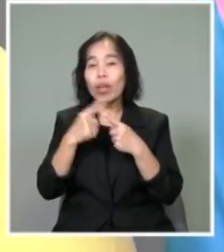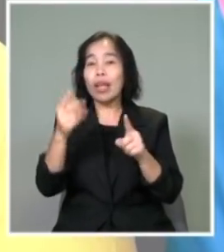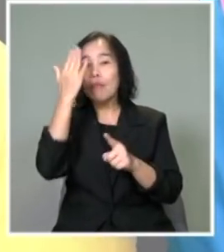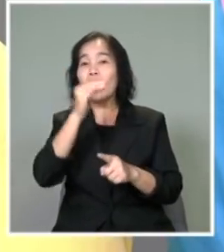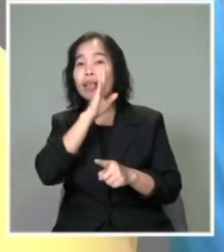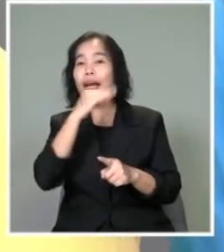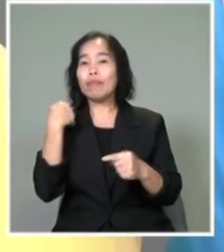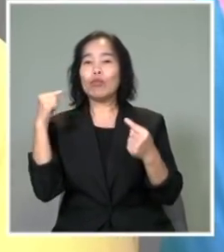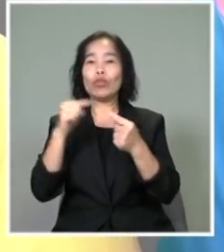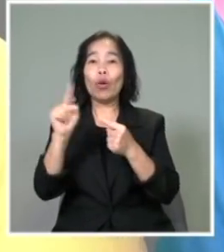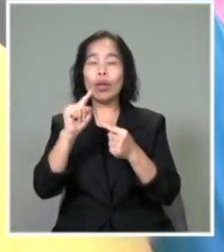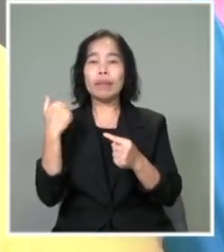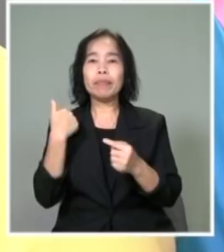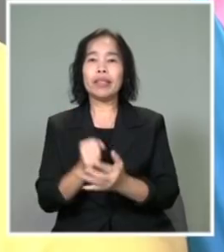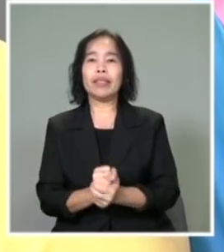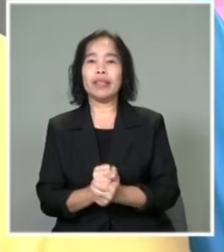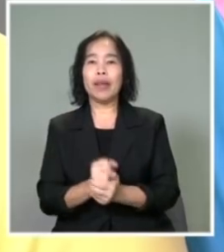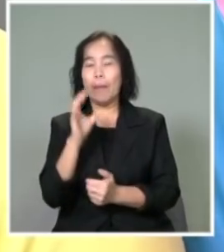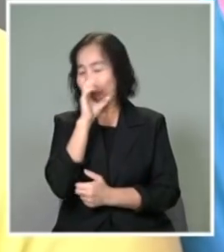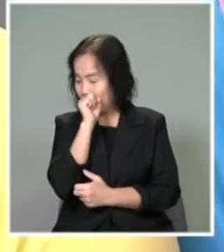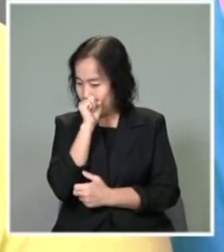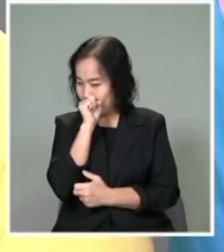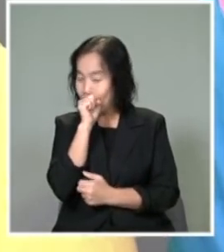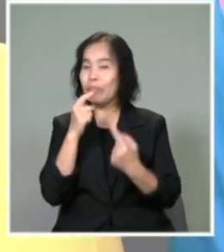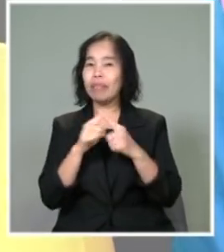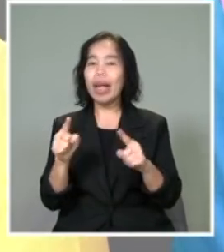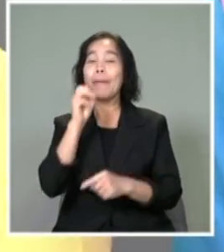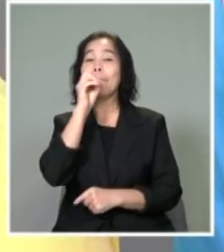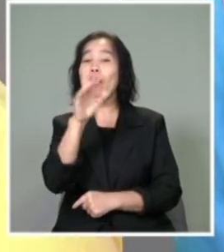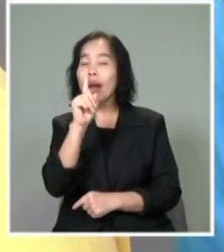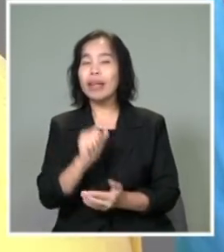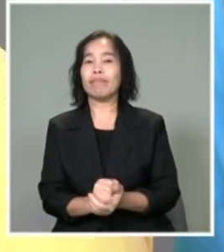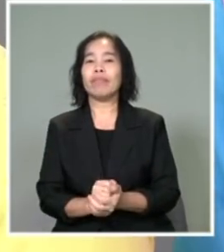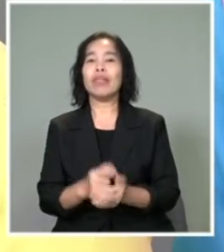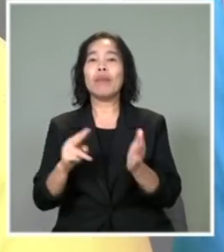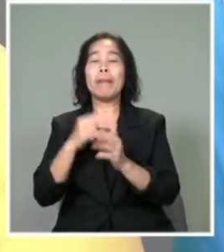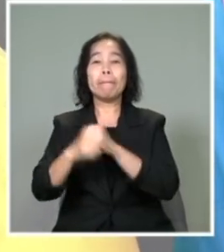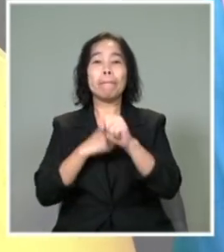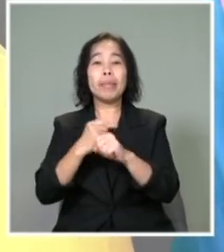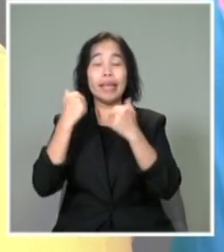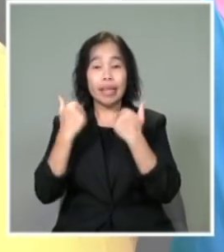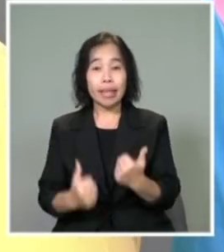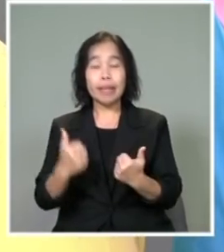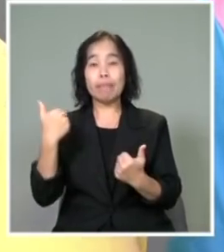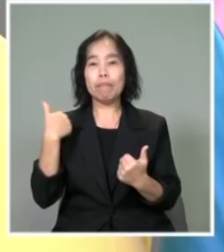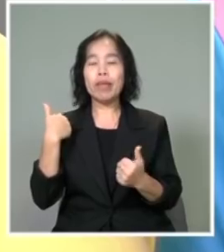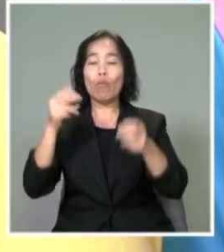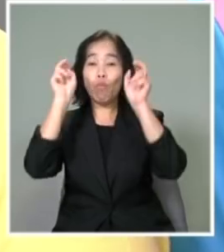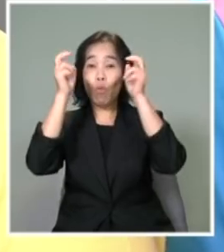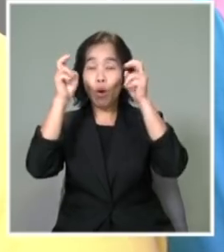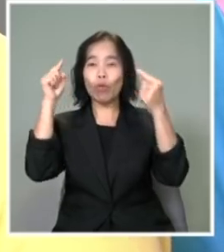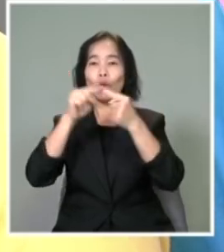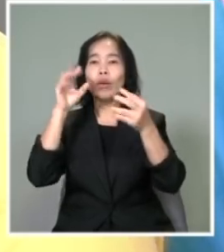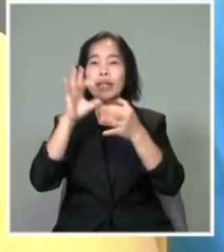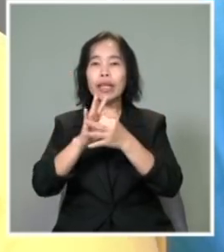นการเชียร์และแปลกสอนเนี่ยจะเป็นความลับมากเลยแต่ขอบอกไว้ก่อนว่าขบวนพาเหรดของปีนี้นะครับก็จะมีคอนเซปต์ของการสืบส